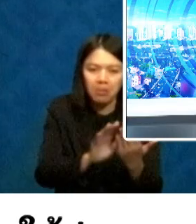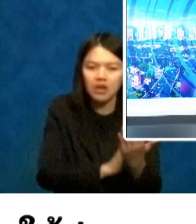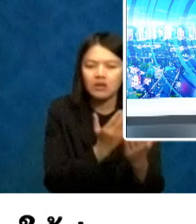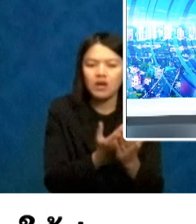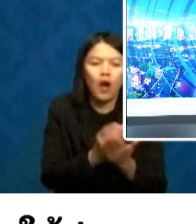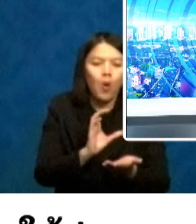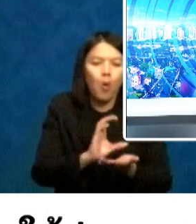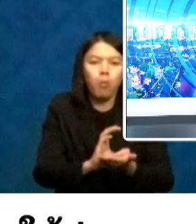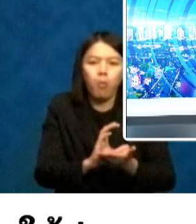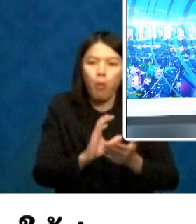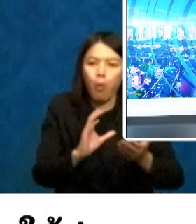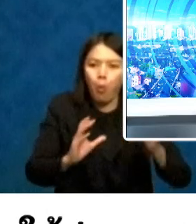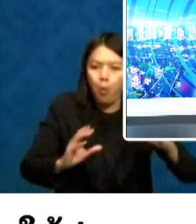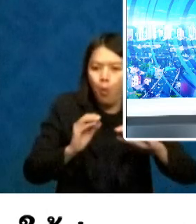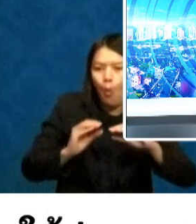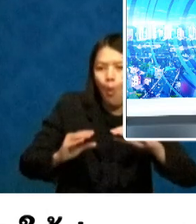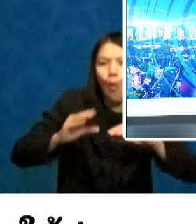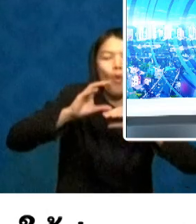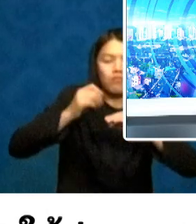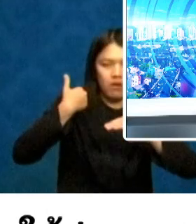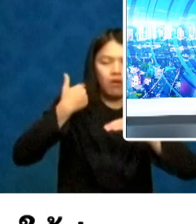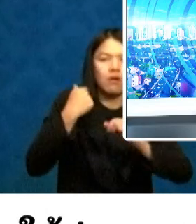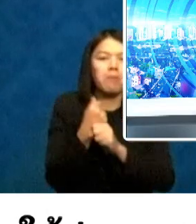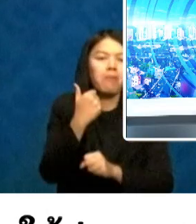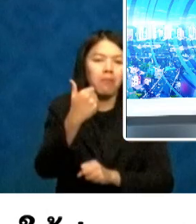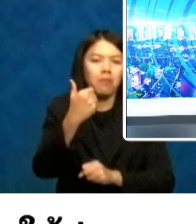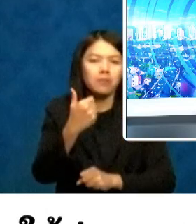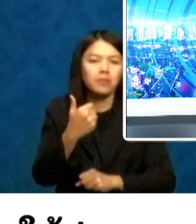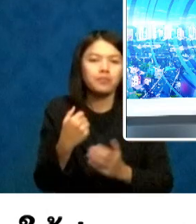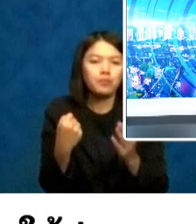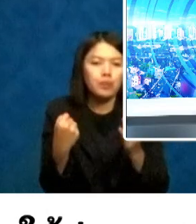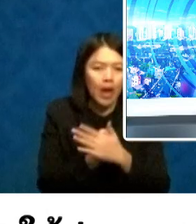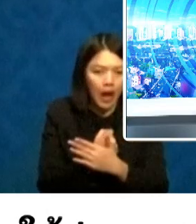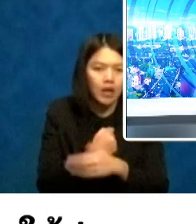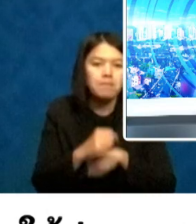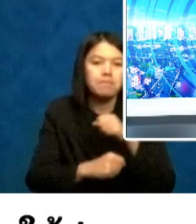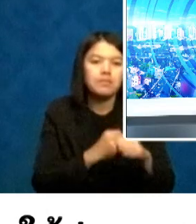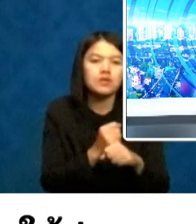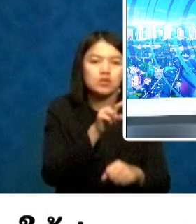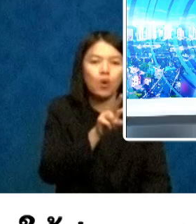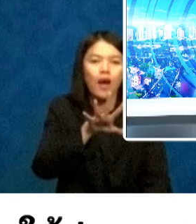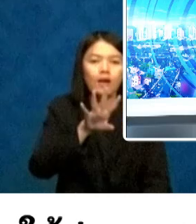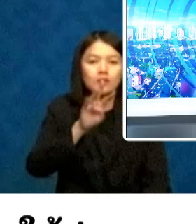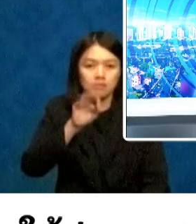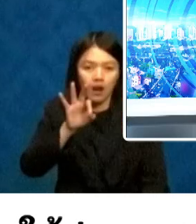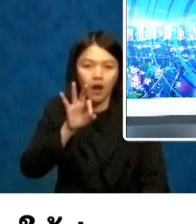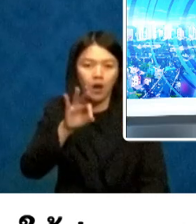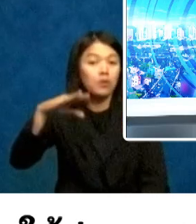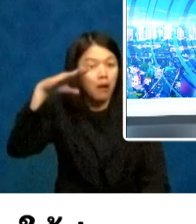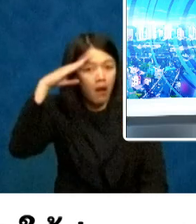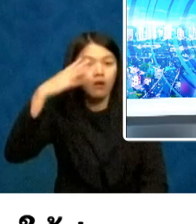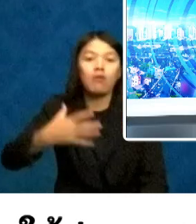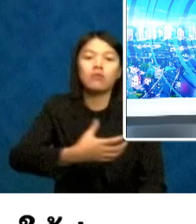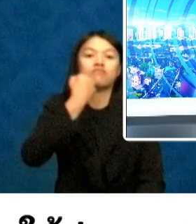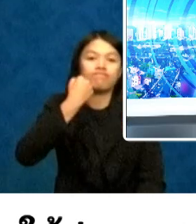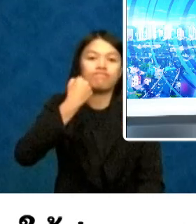ารเป็นตั้งๆใช้พิจารณาในการขออนุญาตนะคะแต่ว่าเรื่องนี้อาจจะแก้ไขปัญหาเรื่องนี้ได้ด้วยรวมถึงไปช่วยเรื่องอื่นได้ด้วยจ